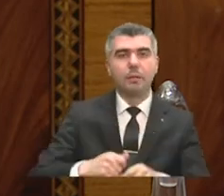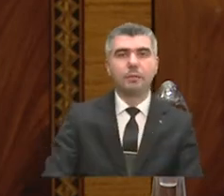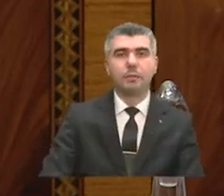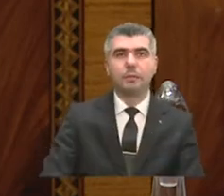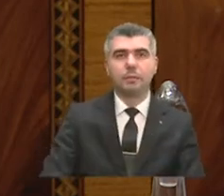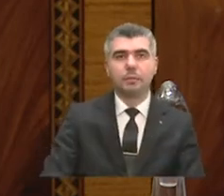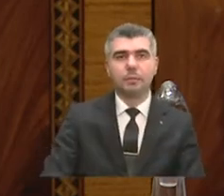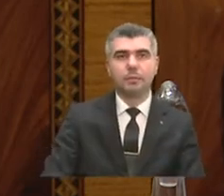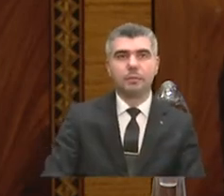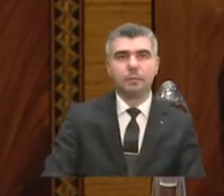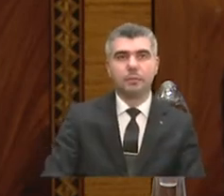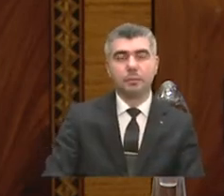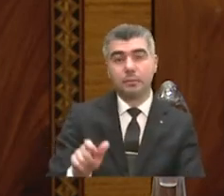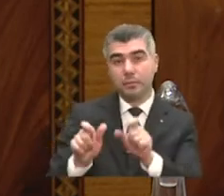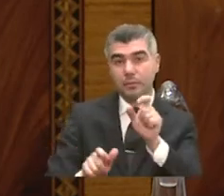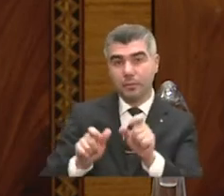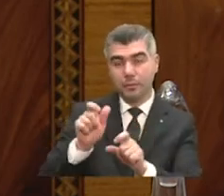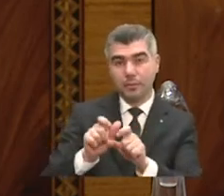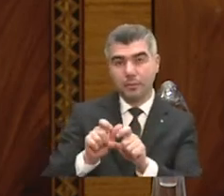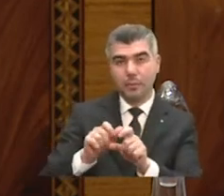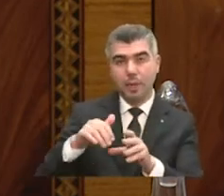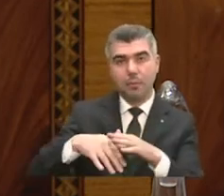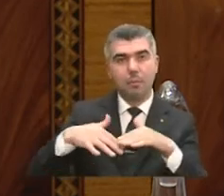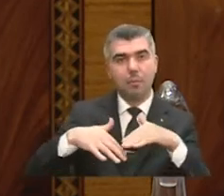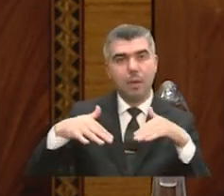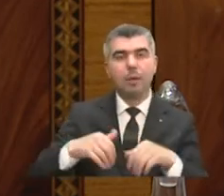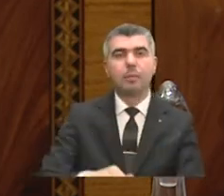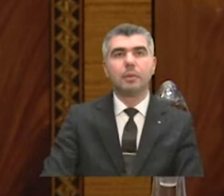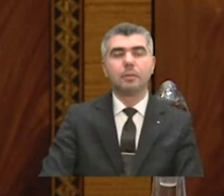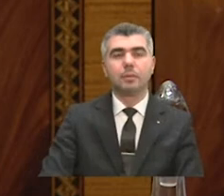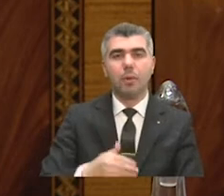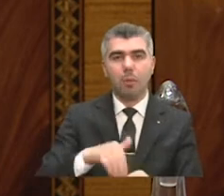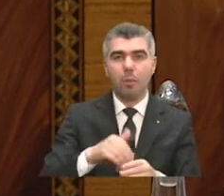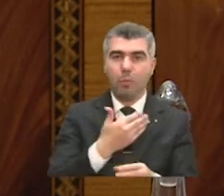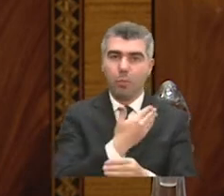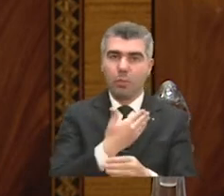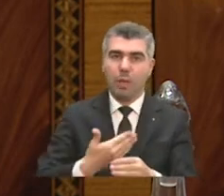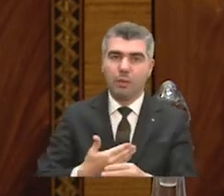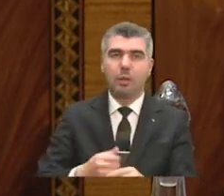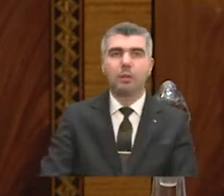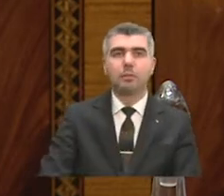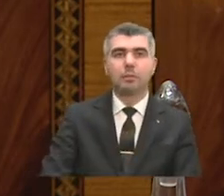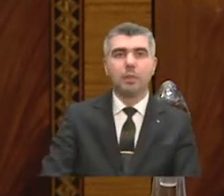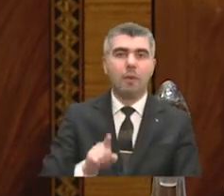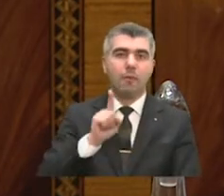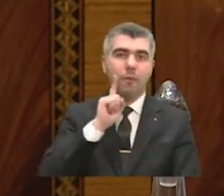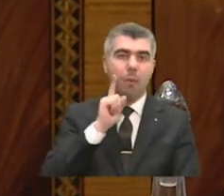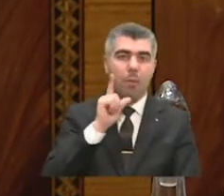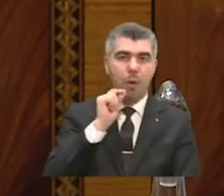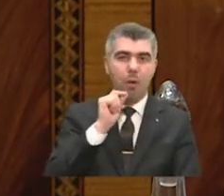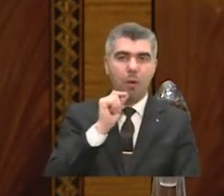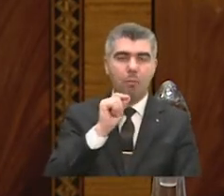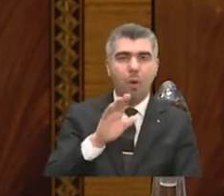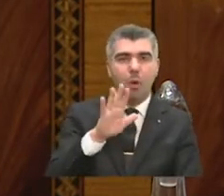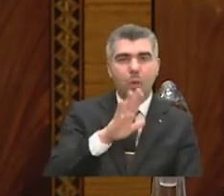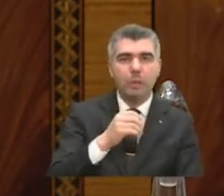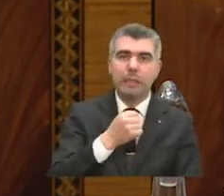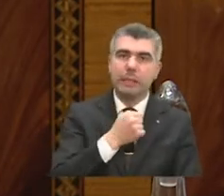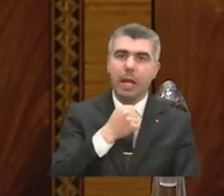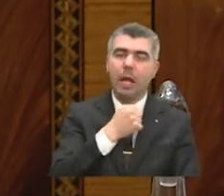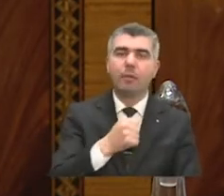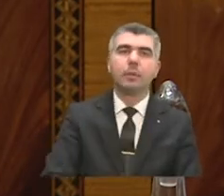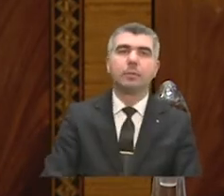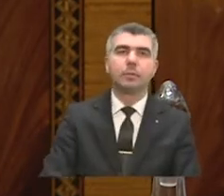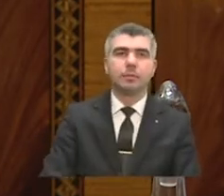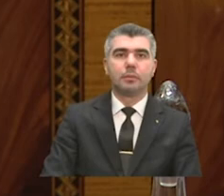Messieurs les présidents, mesdames et messieurs les parlementaires,